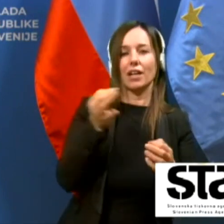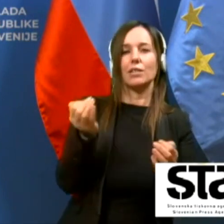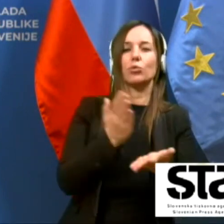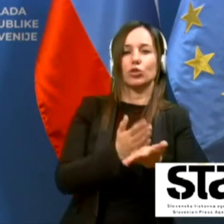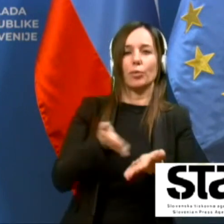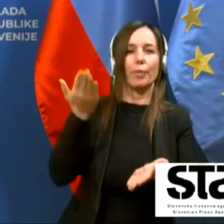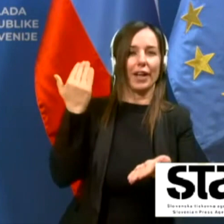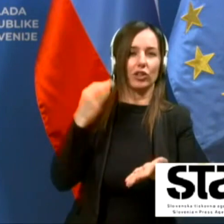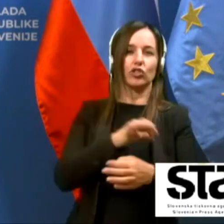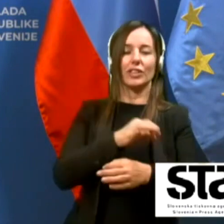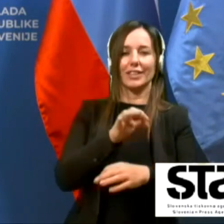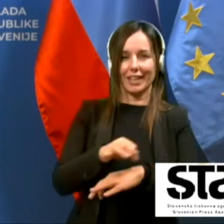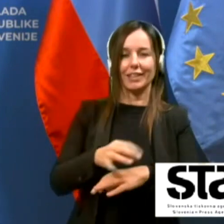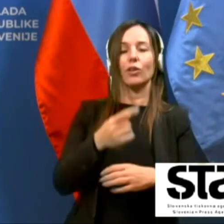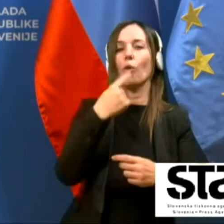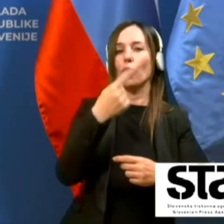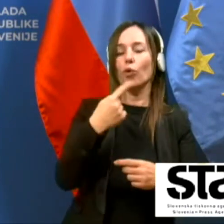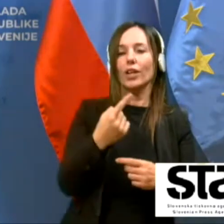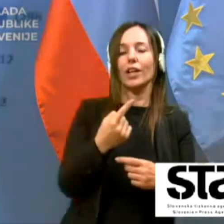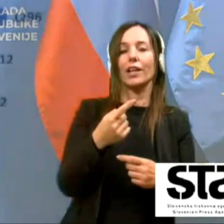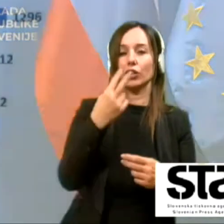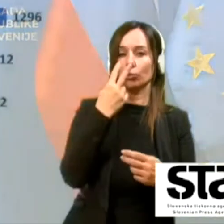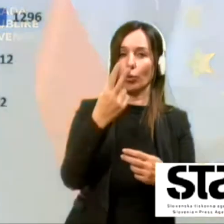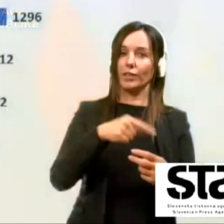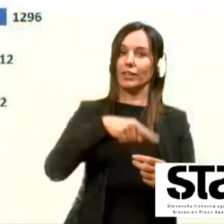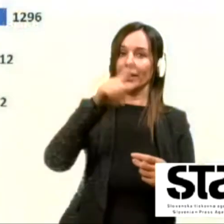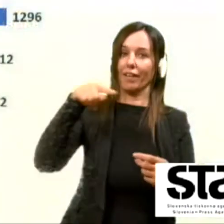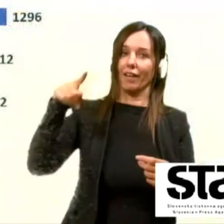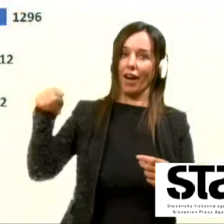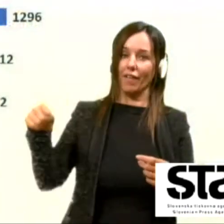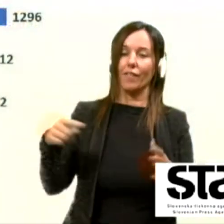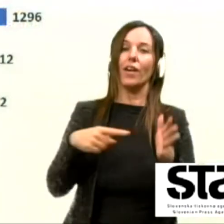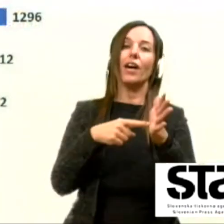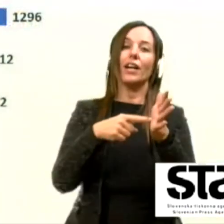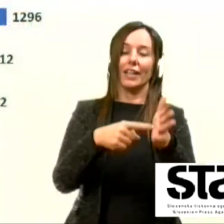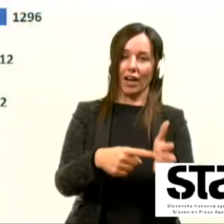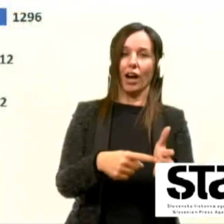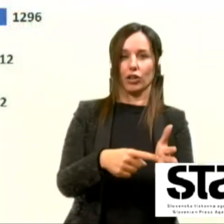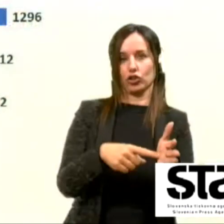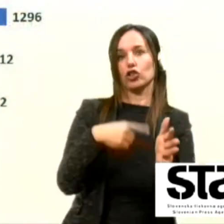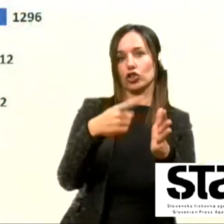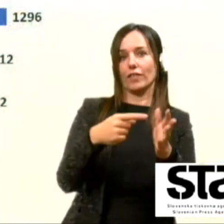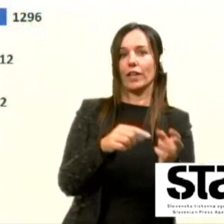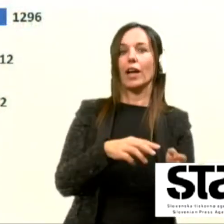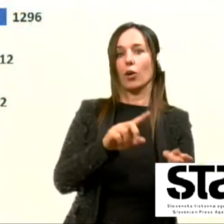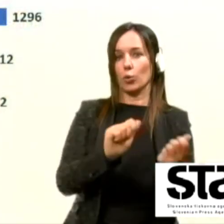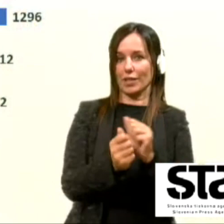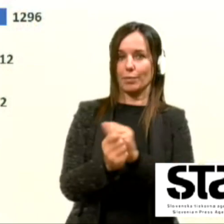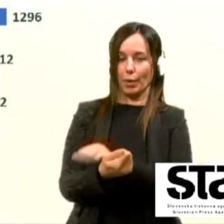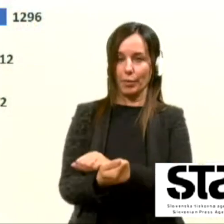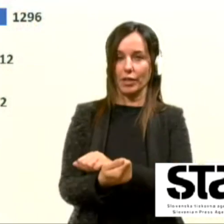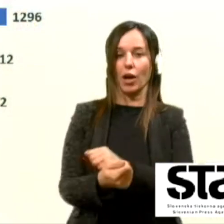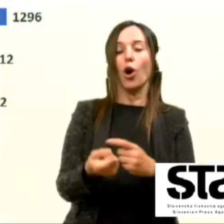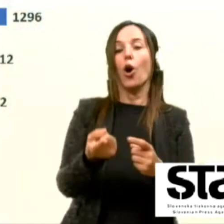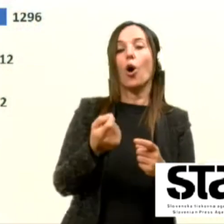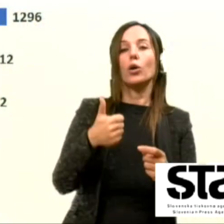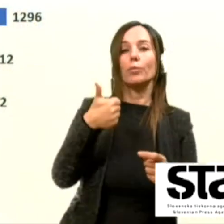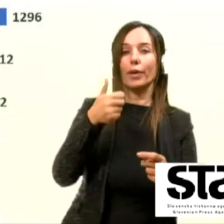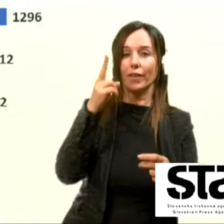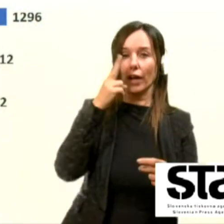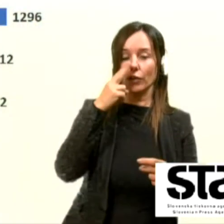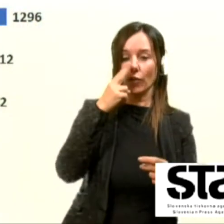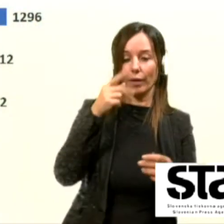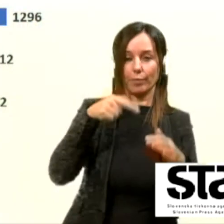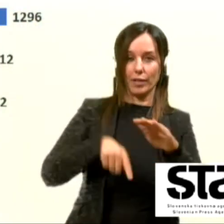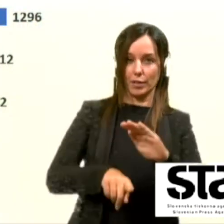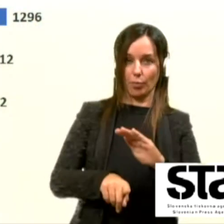ves pretekli teden. Če pogledate tale graf, ki govori o incidenci, od 1. novembra